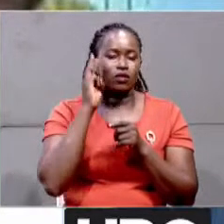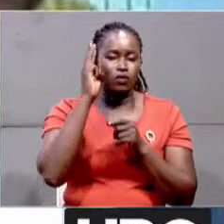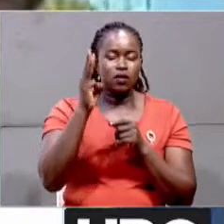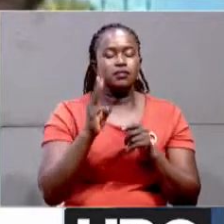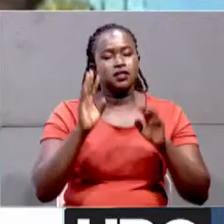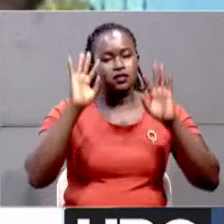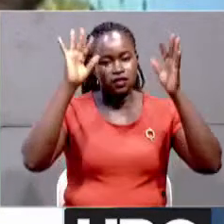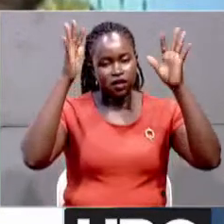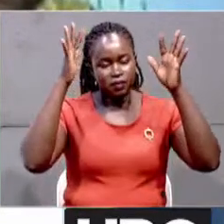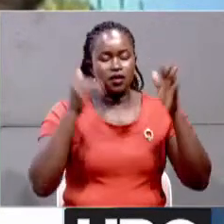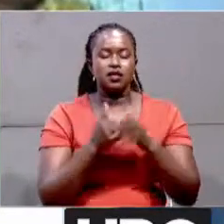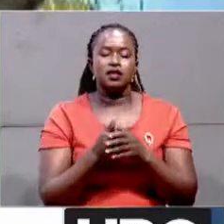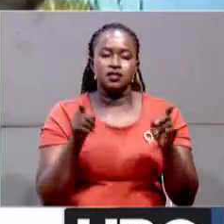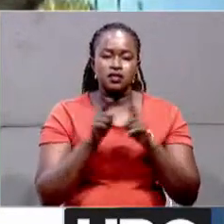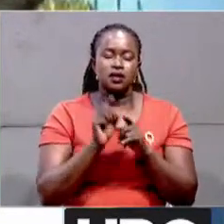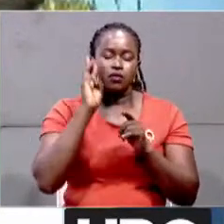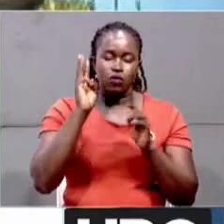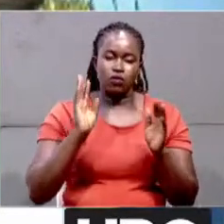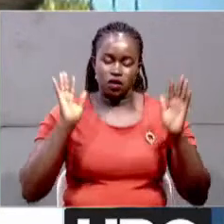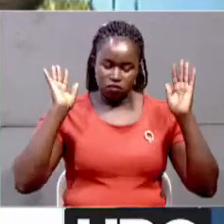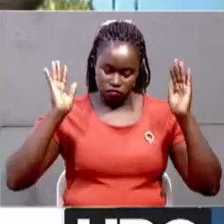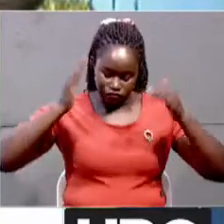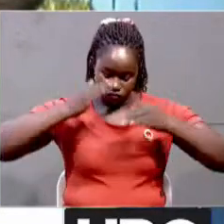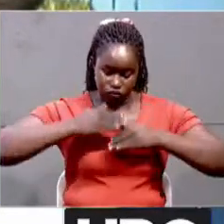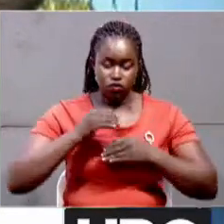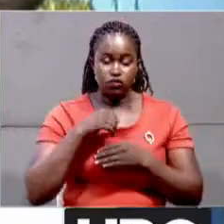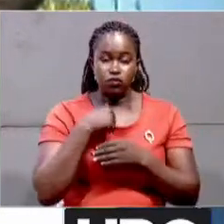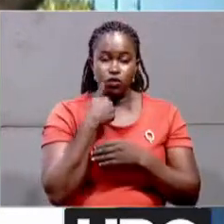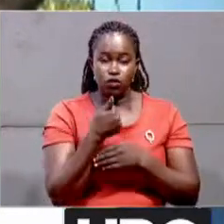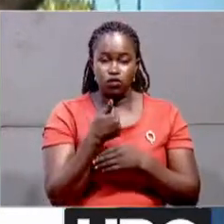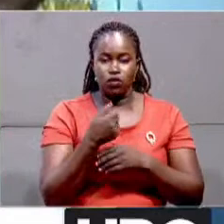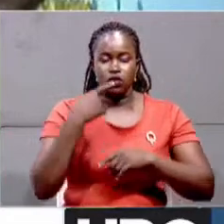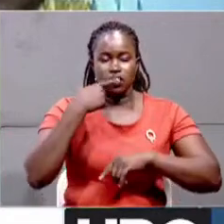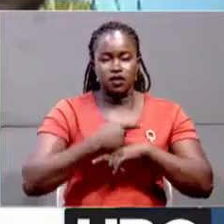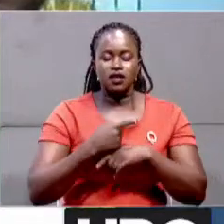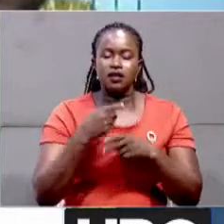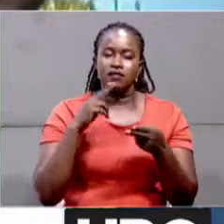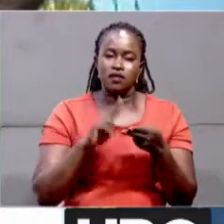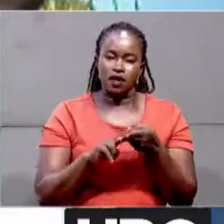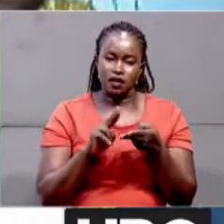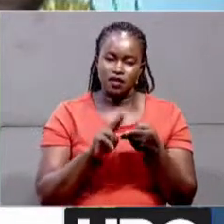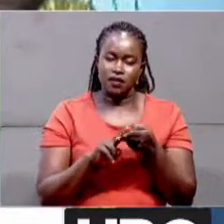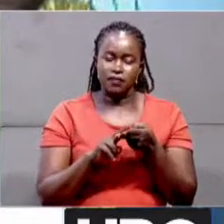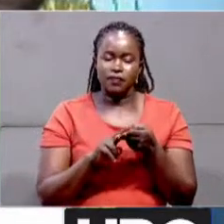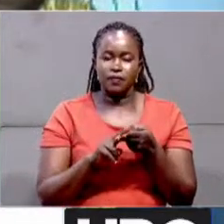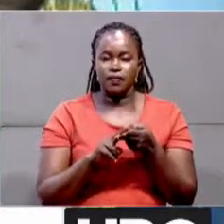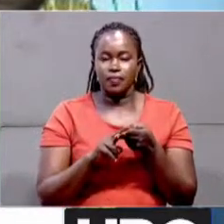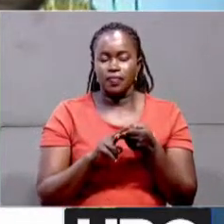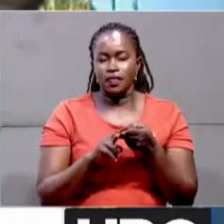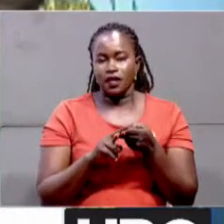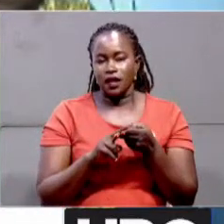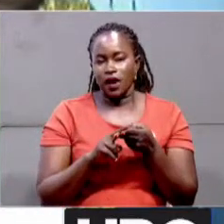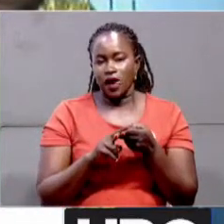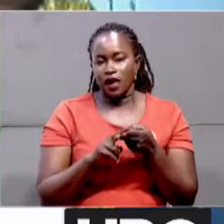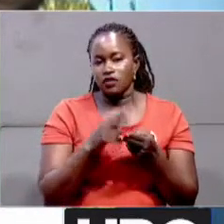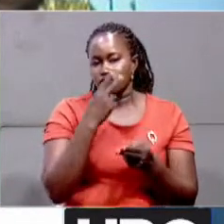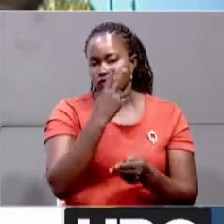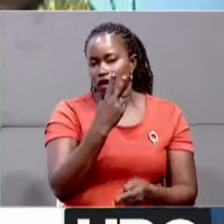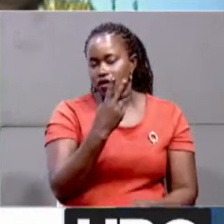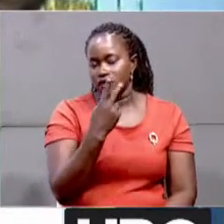yakujaguzibwa era yakusaalibwa enkya ku lwokutaano ng'ennaku z'omwezi abiri mu